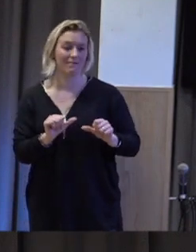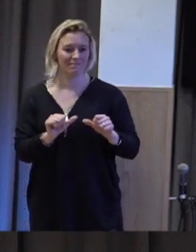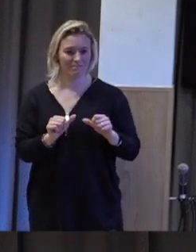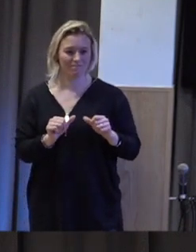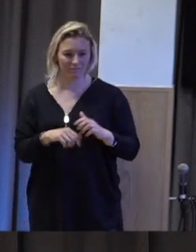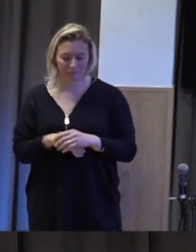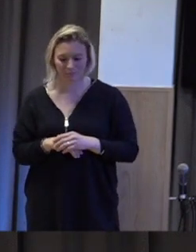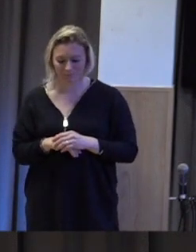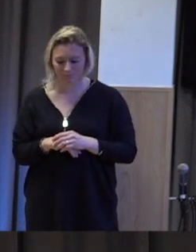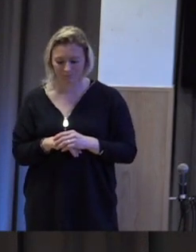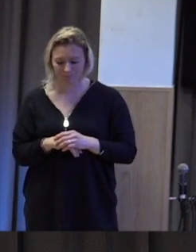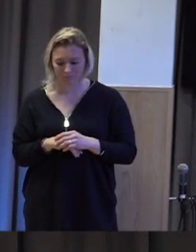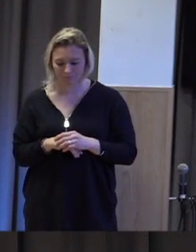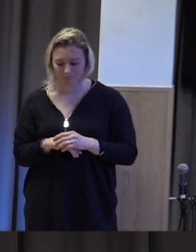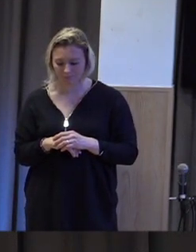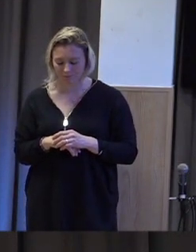lui.